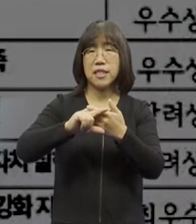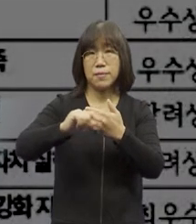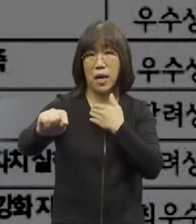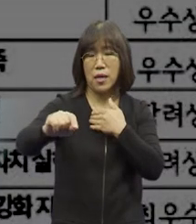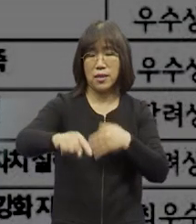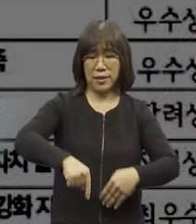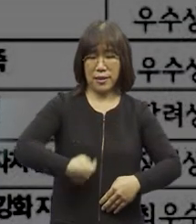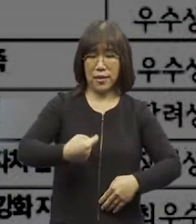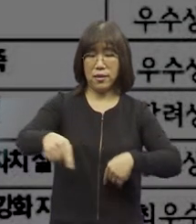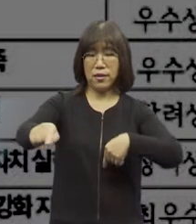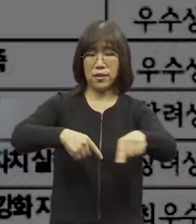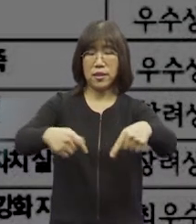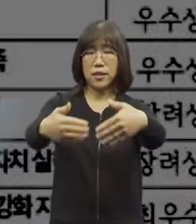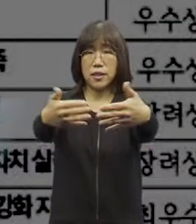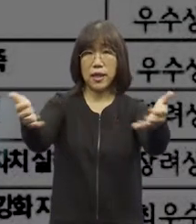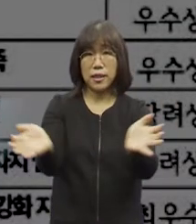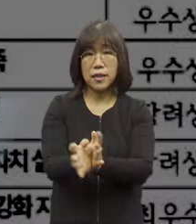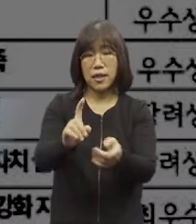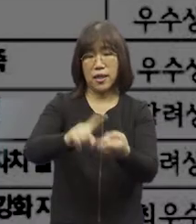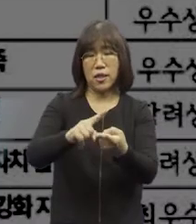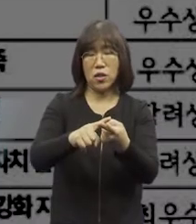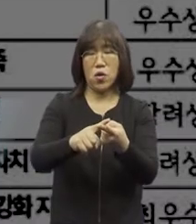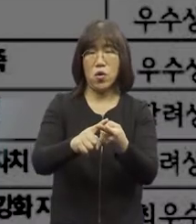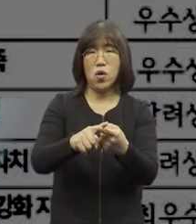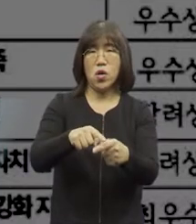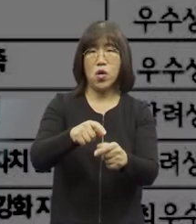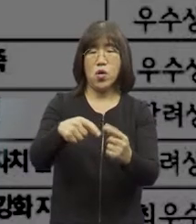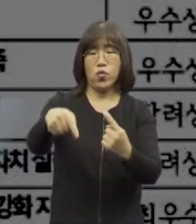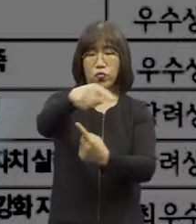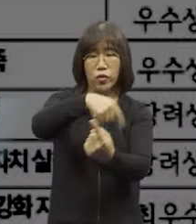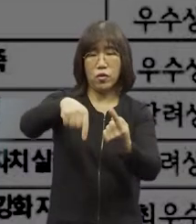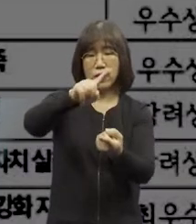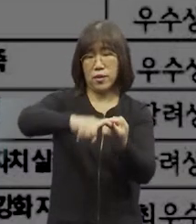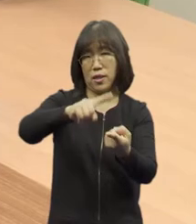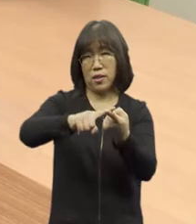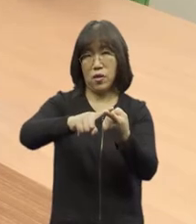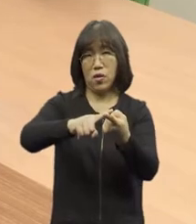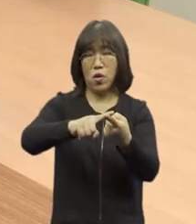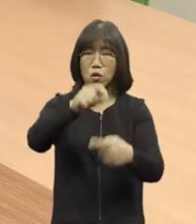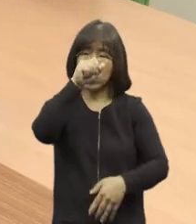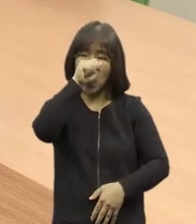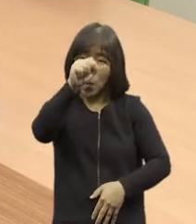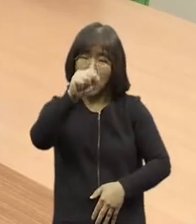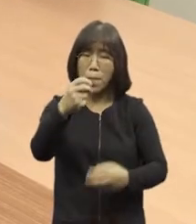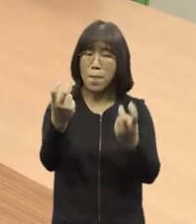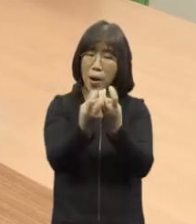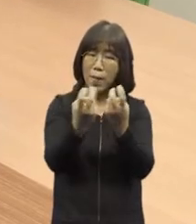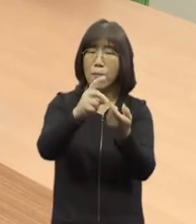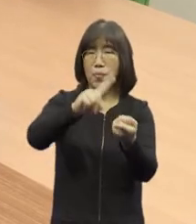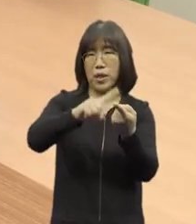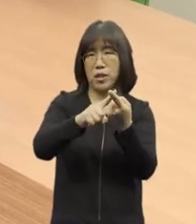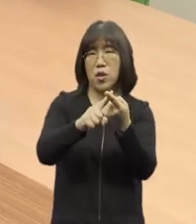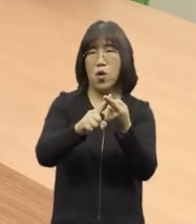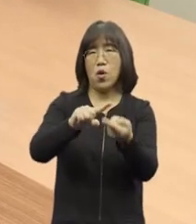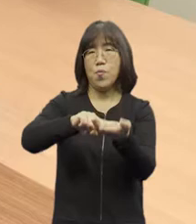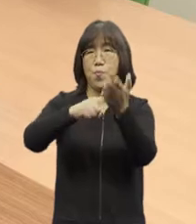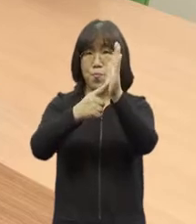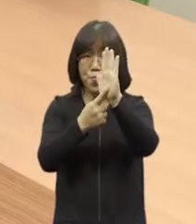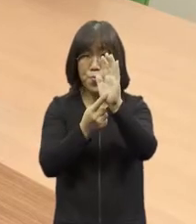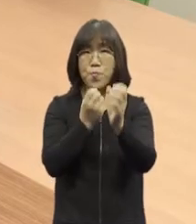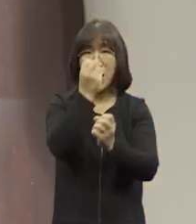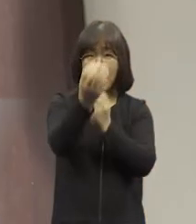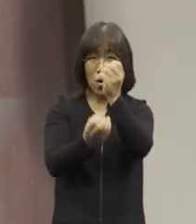공공기관의 우수 행정과 정책 사례를 발표하는 대회입니다 즉 이 강서구는 서울시 최초로